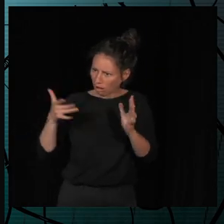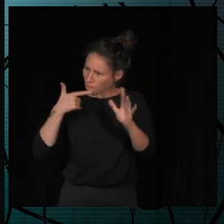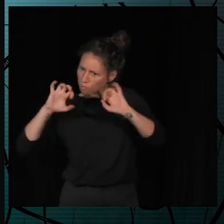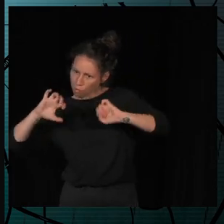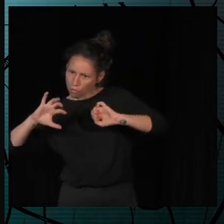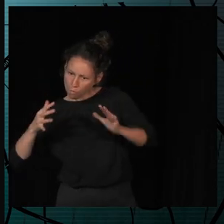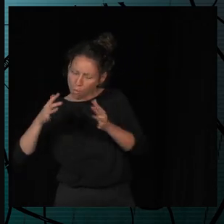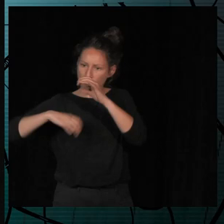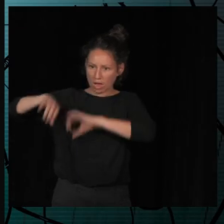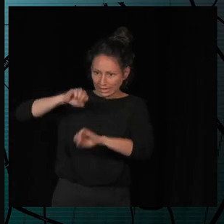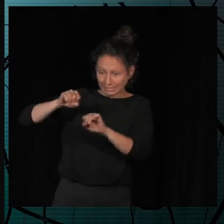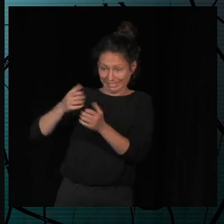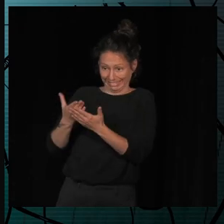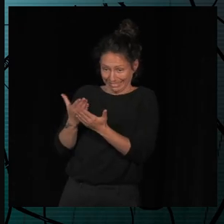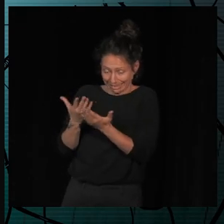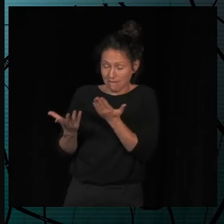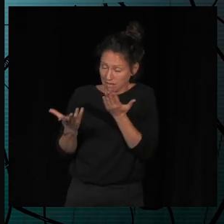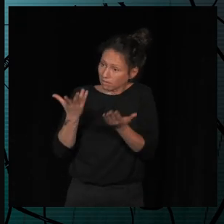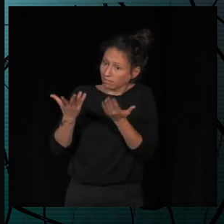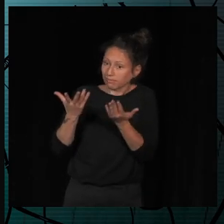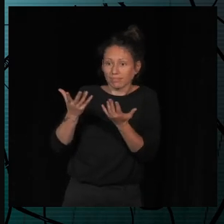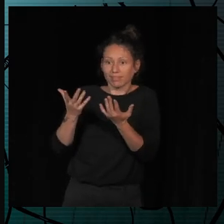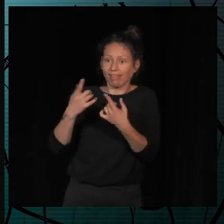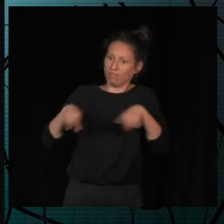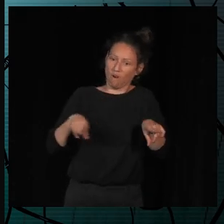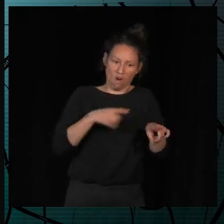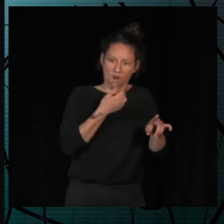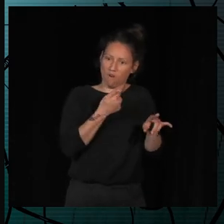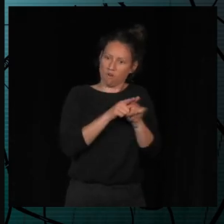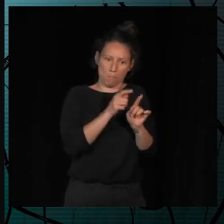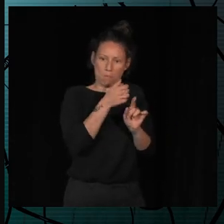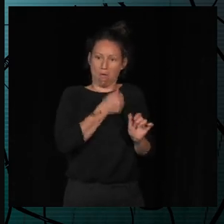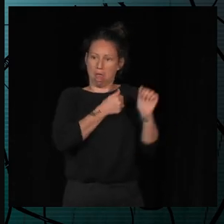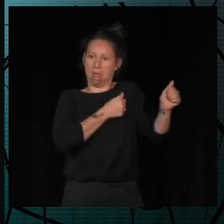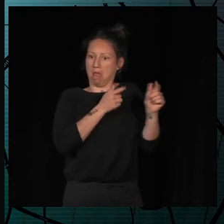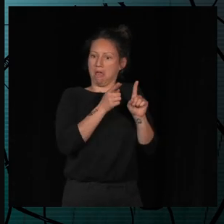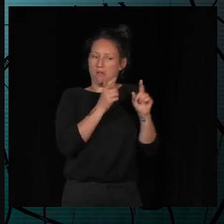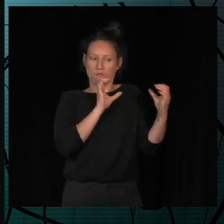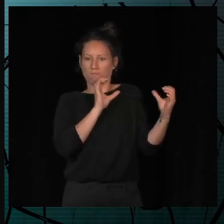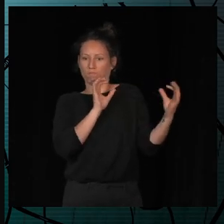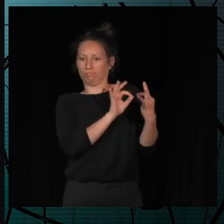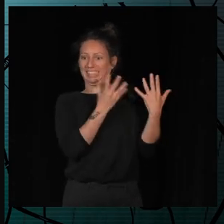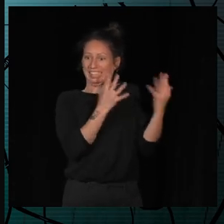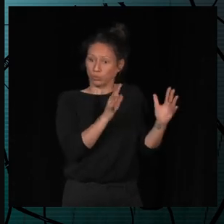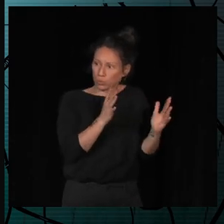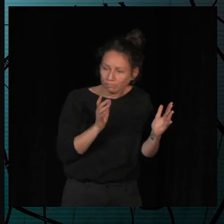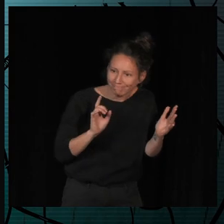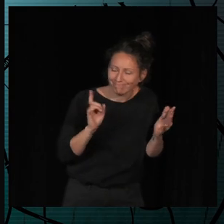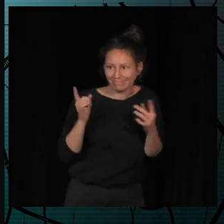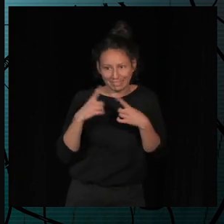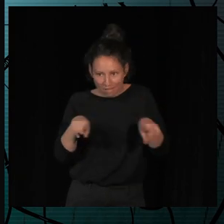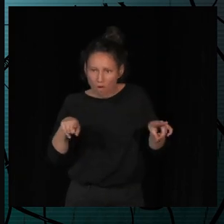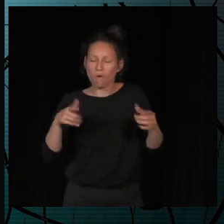finalement ces écoles entre guillemets qui sont plus de l'ORD du coaching à mon sens vont apprendre aussi voilà se positionner